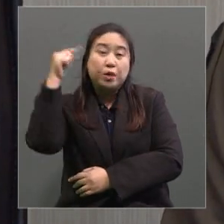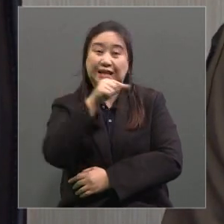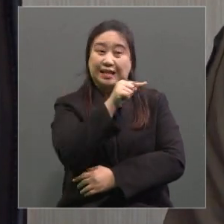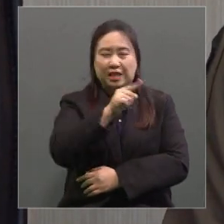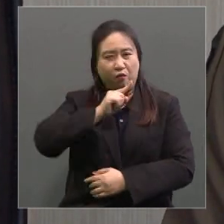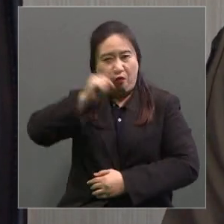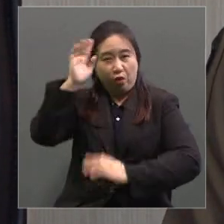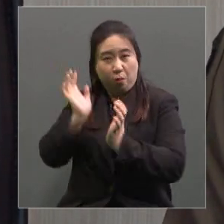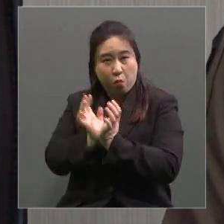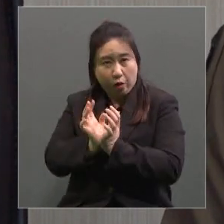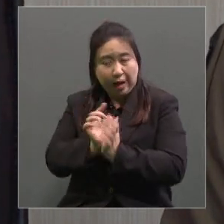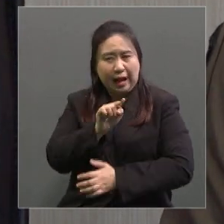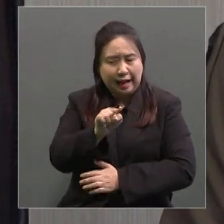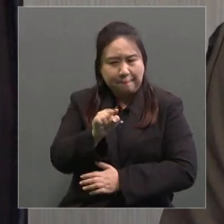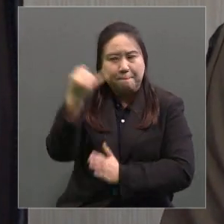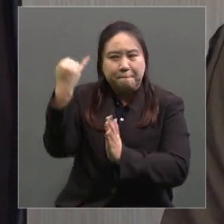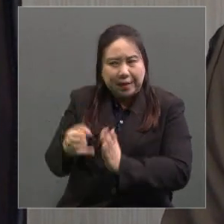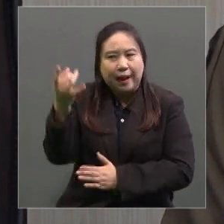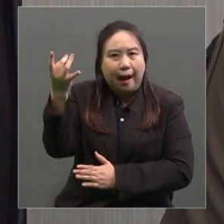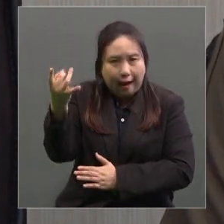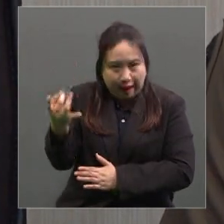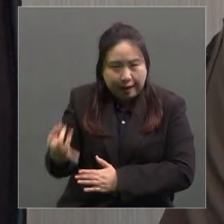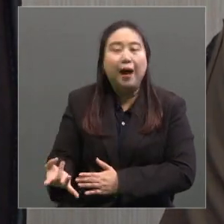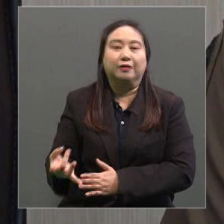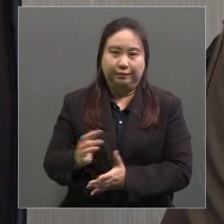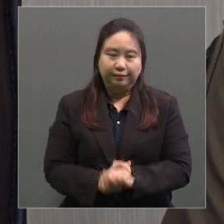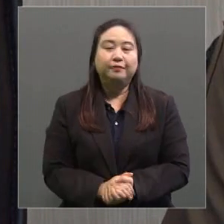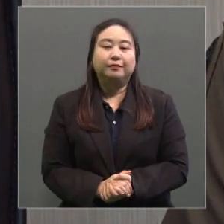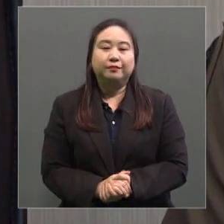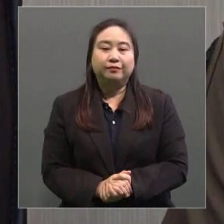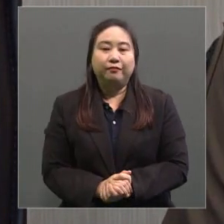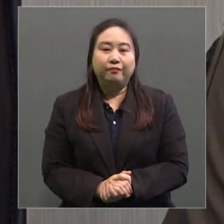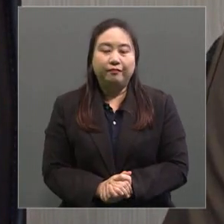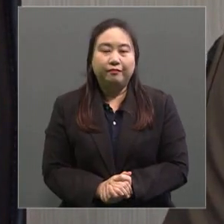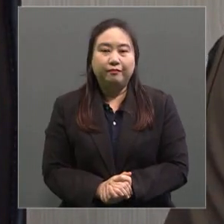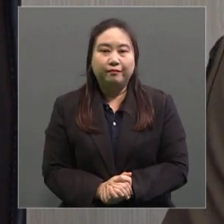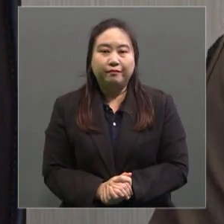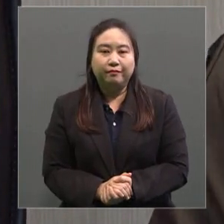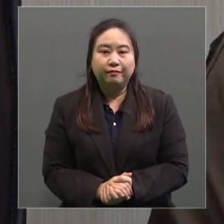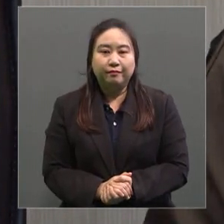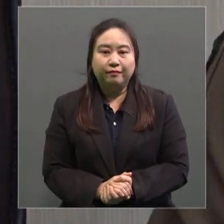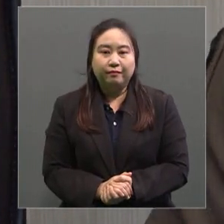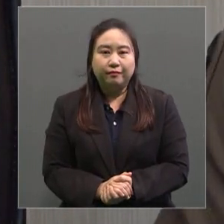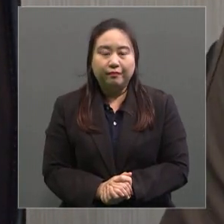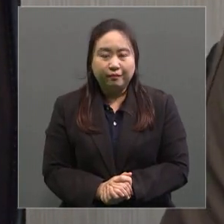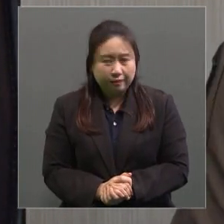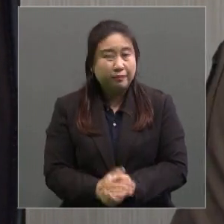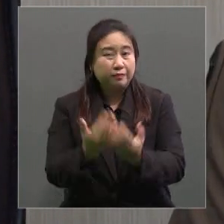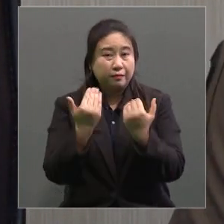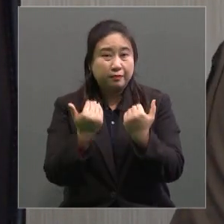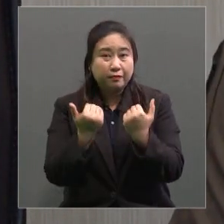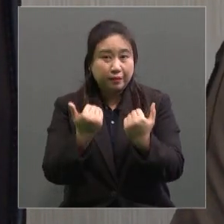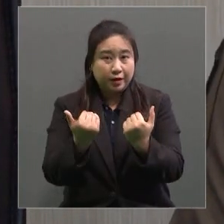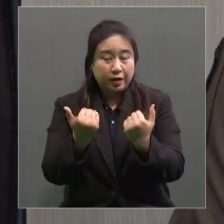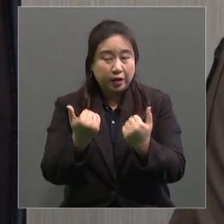ความนั้นเป็นความผิดฐานใดบ้างนะครับขออนุญาตนำเรียนอย่างนี้นะครับในเรื่องของการที่จะเข้ามาพบ